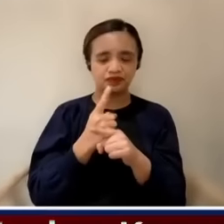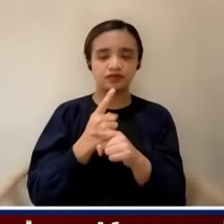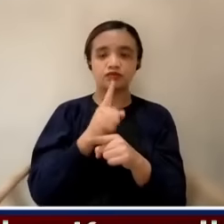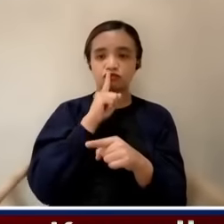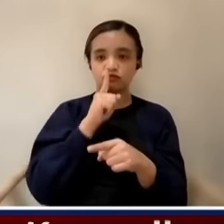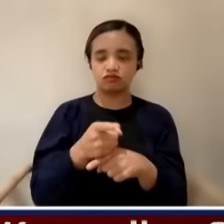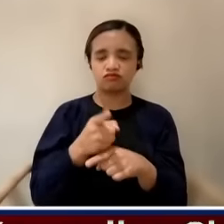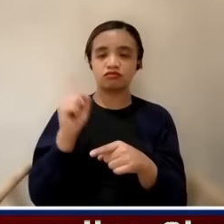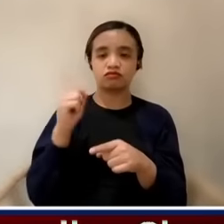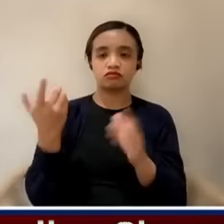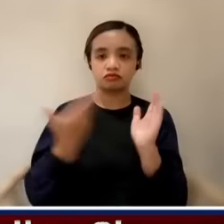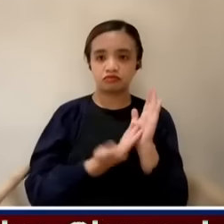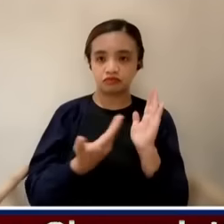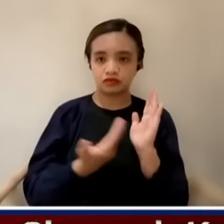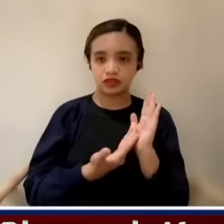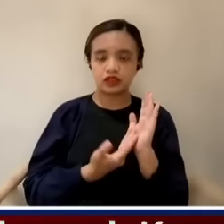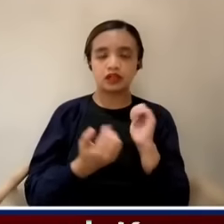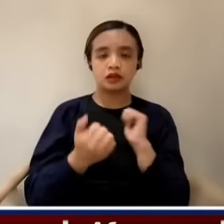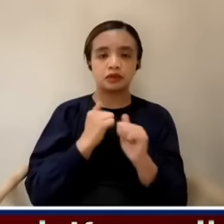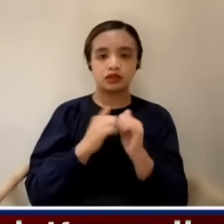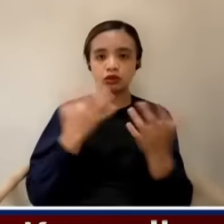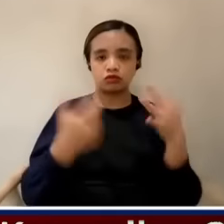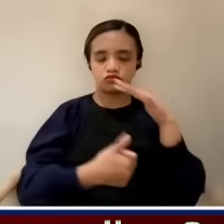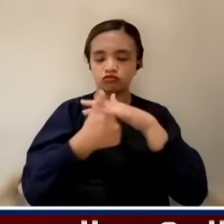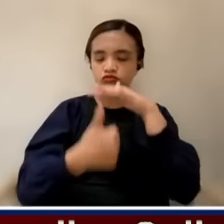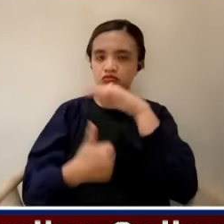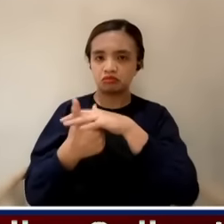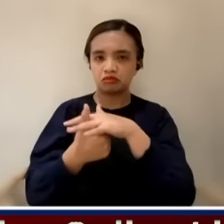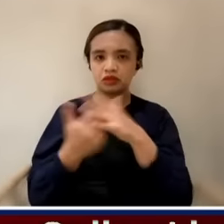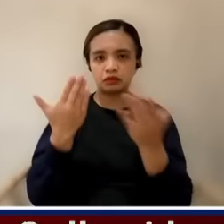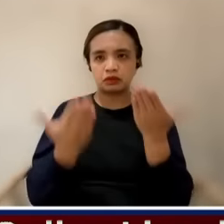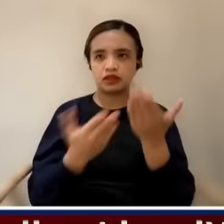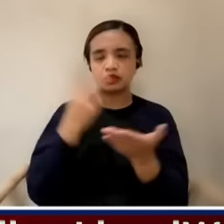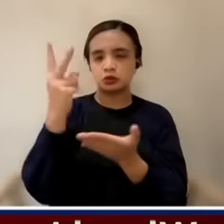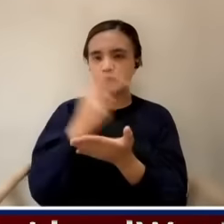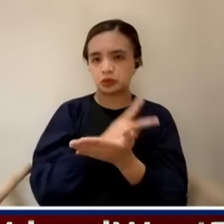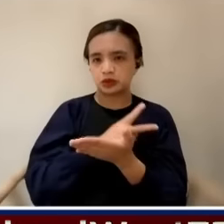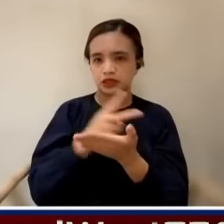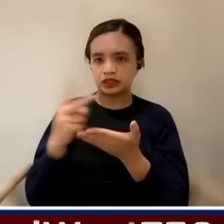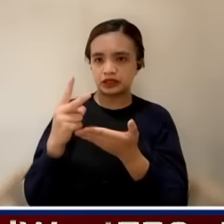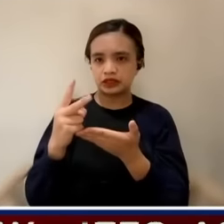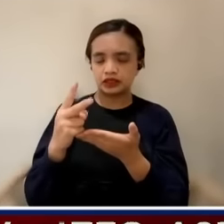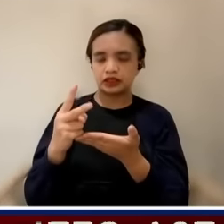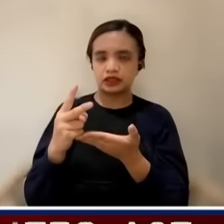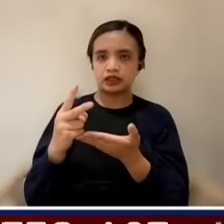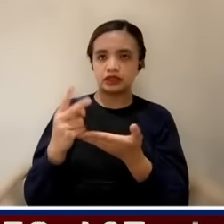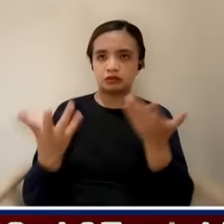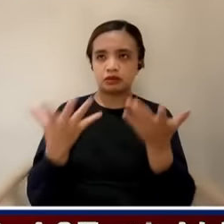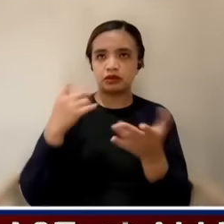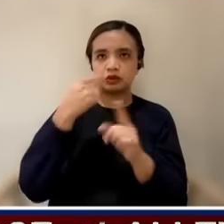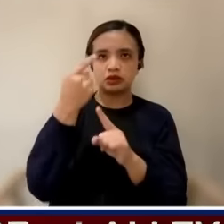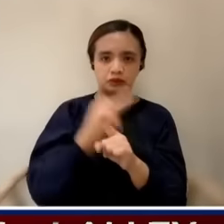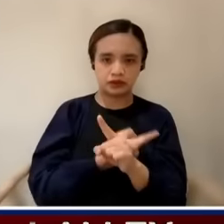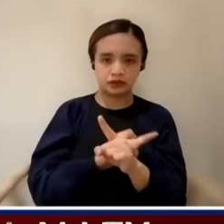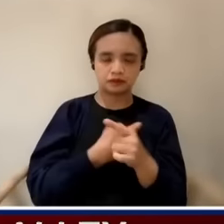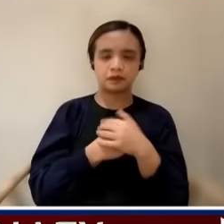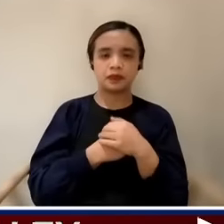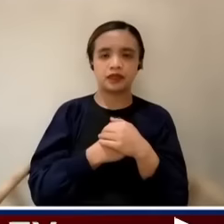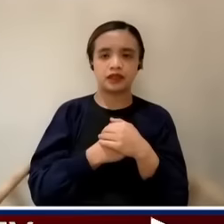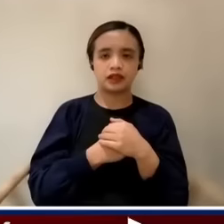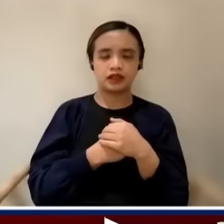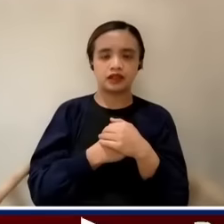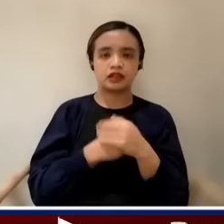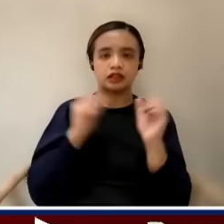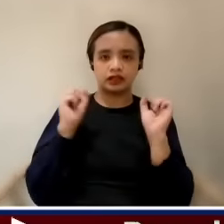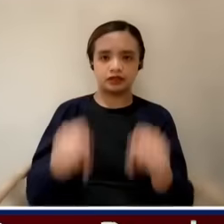ebidensya na kung saan-saan lumitaw in about 2 weeks. Basta within the month of July, ay kaya na